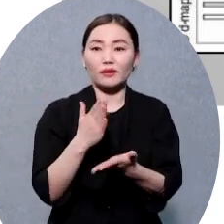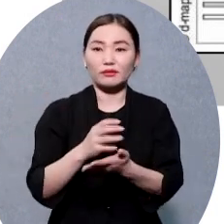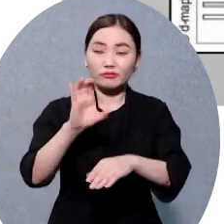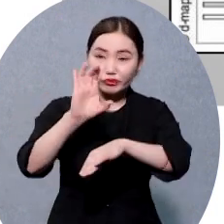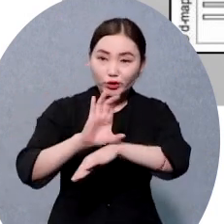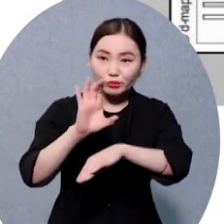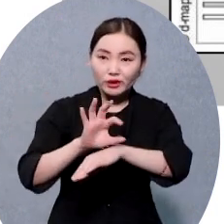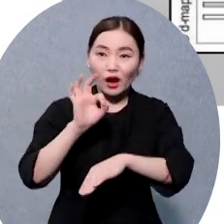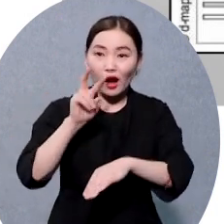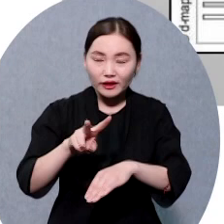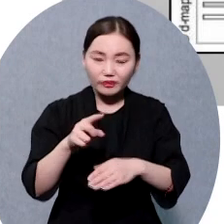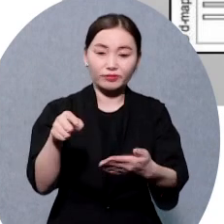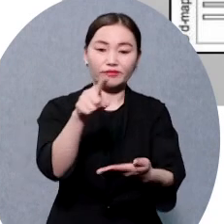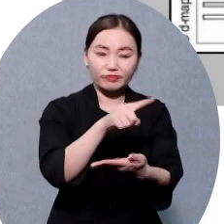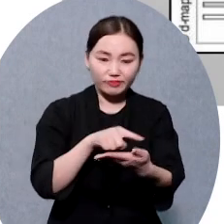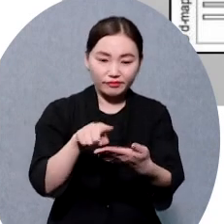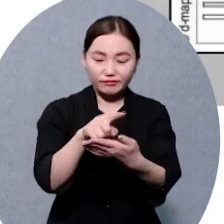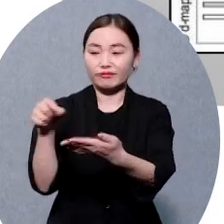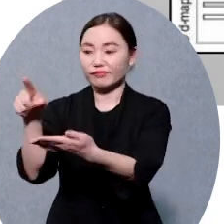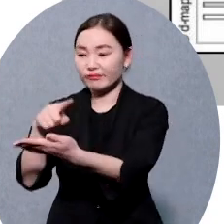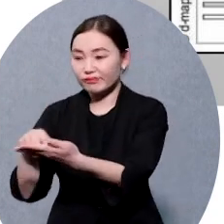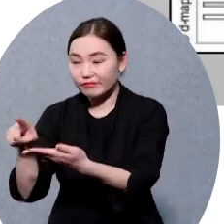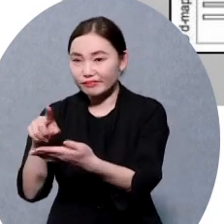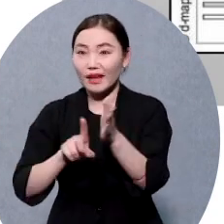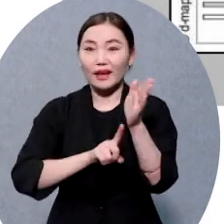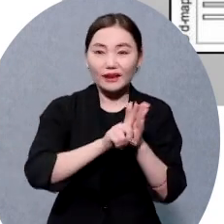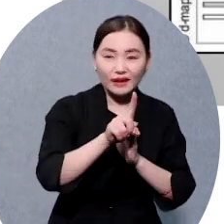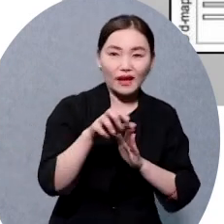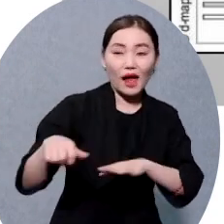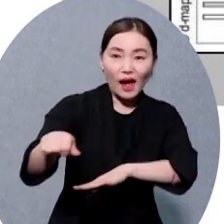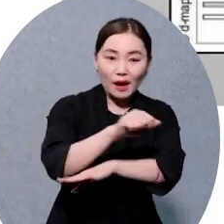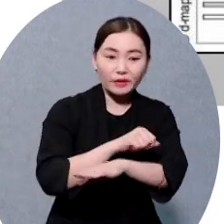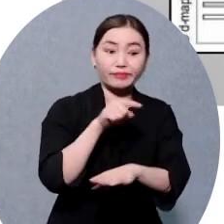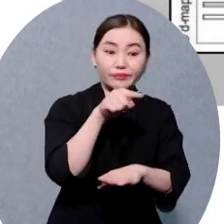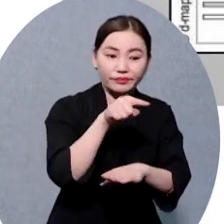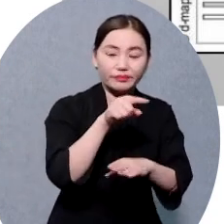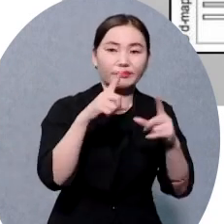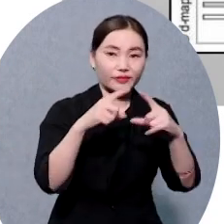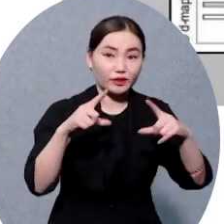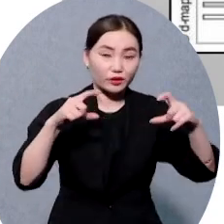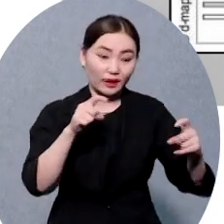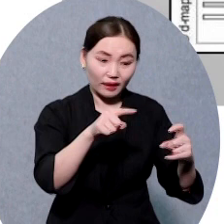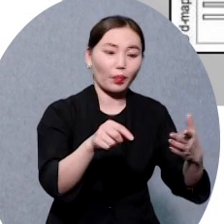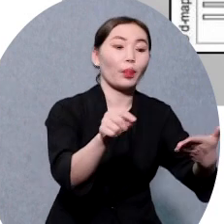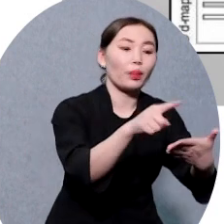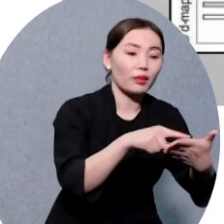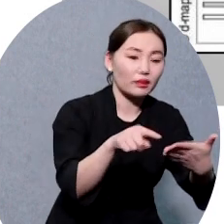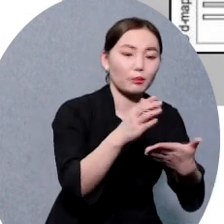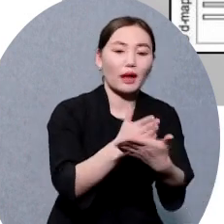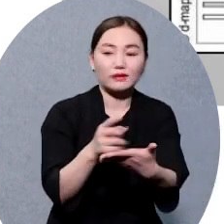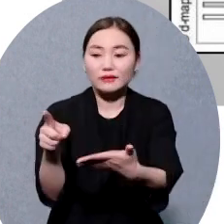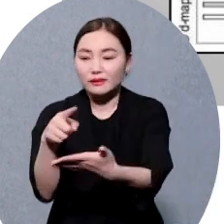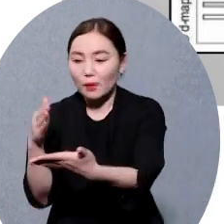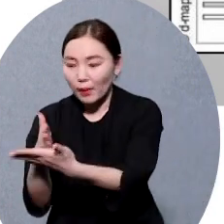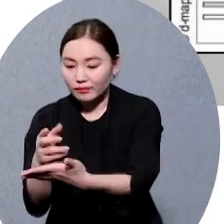аймгуудад байсан бэ гэдгийг одоо энэ нэргүй газрын зураг дээр сайн харж байгаа тэмдэглэлээр өгтөө тийм. Өөрөөр хэлбэл Өвөрхангай